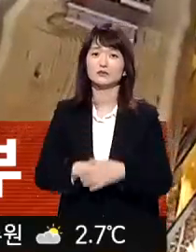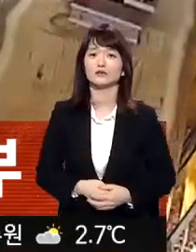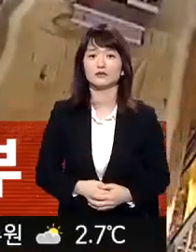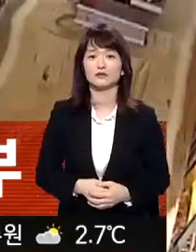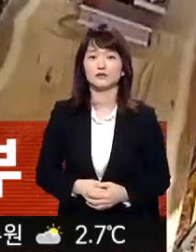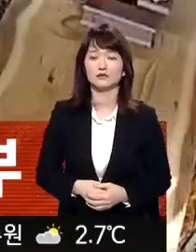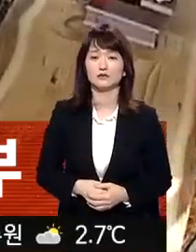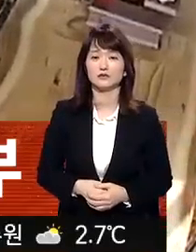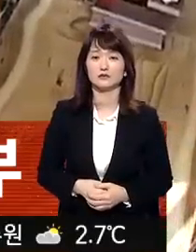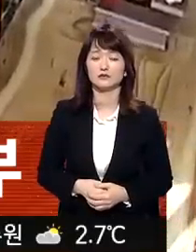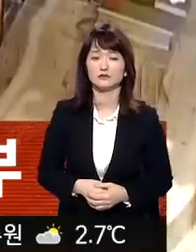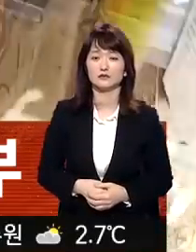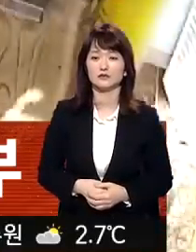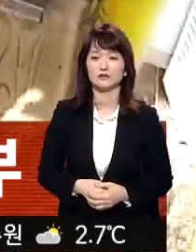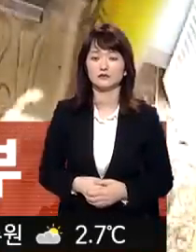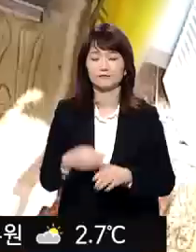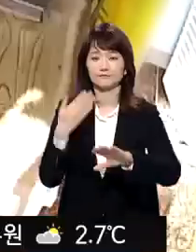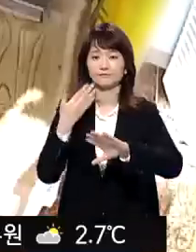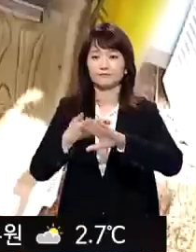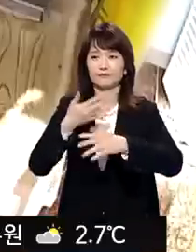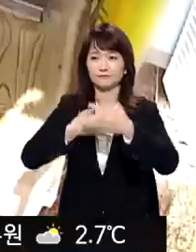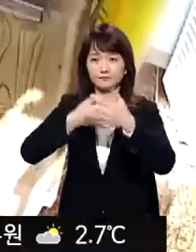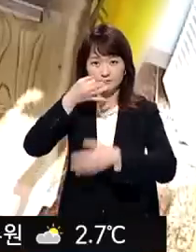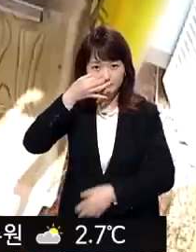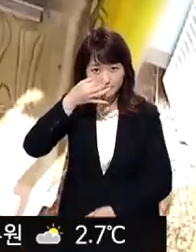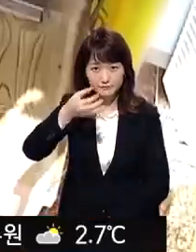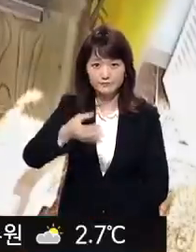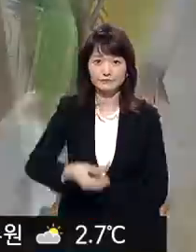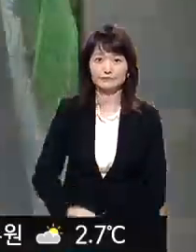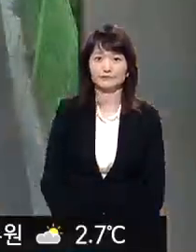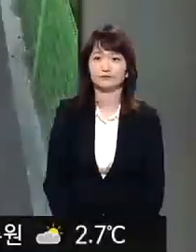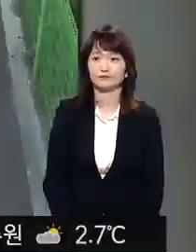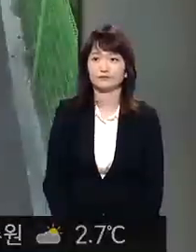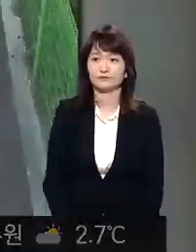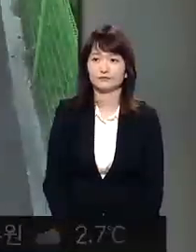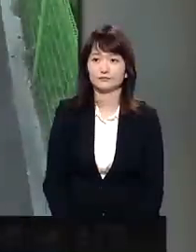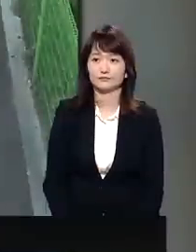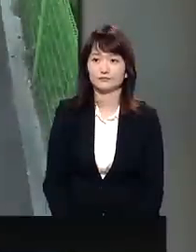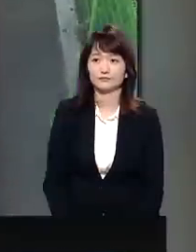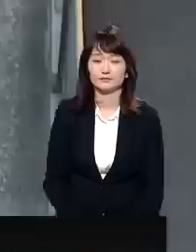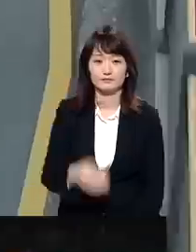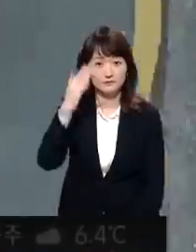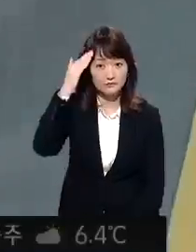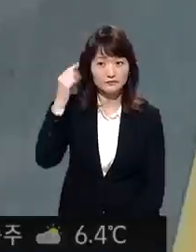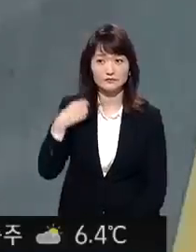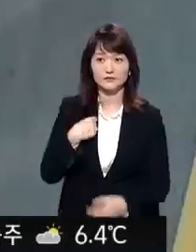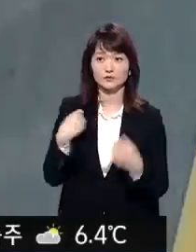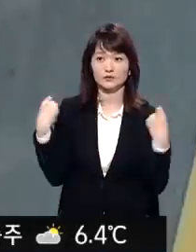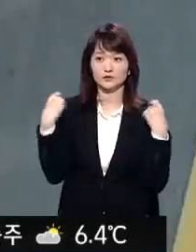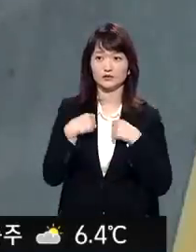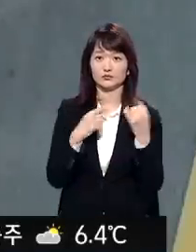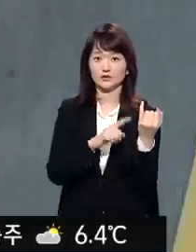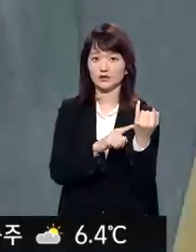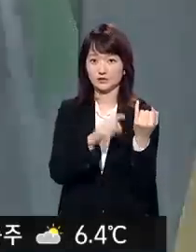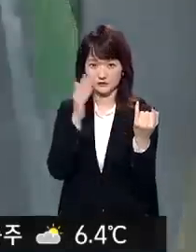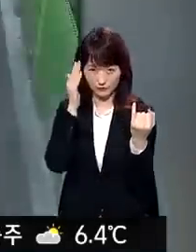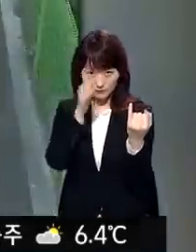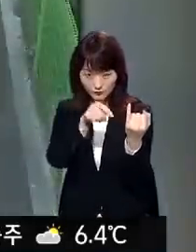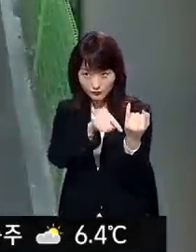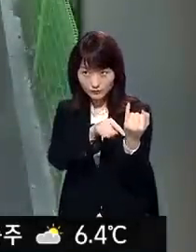세상에. 알겠습니다. 또 다른 영상 보시죠. 자, 검은 옷 여성 주목해 주세요.